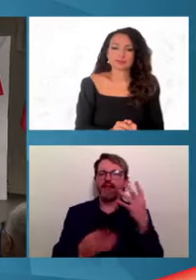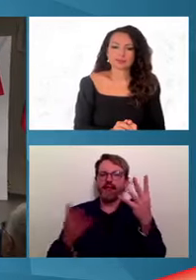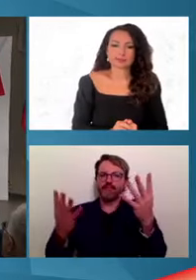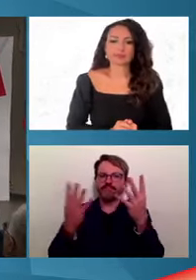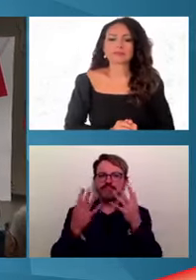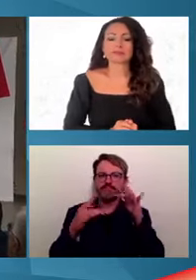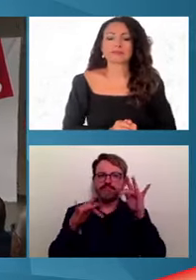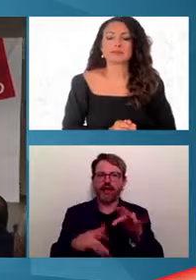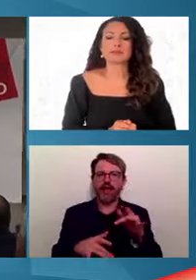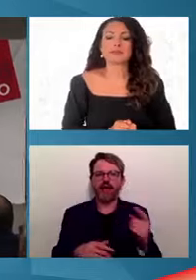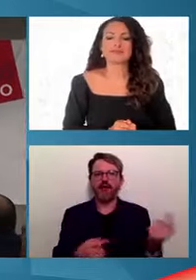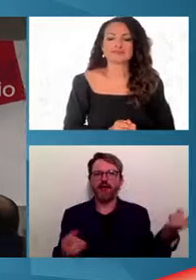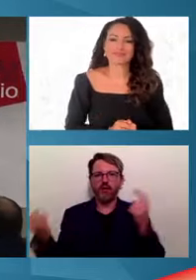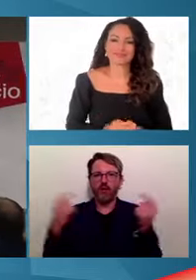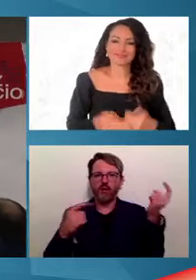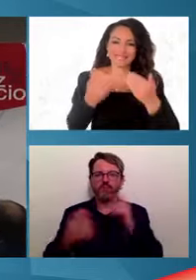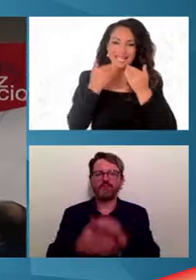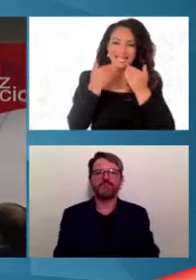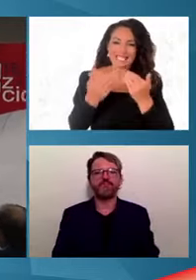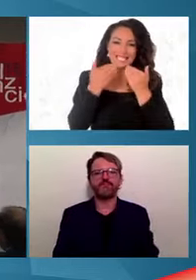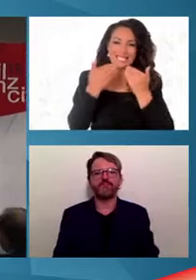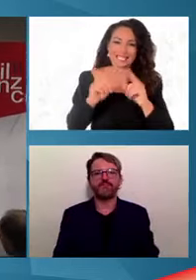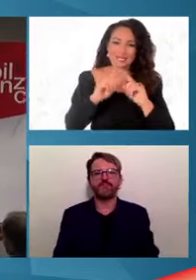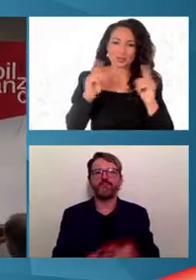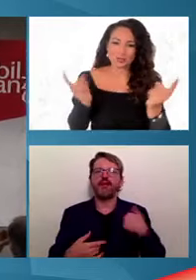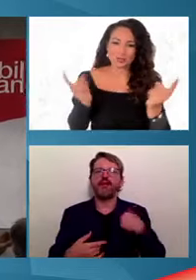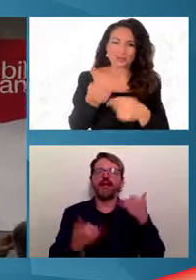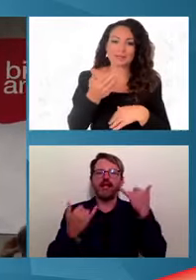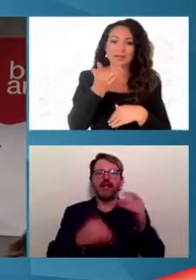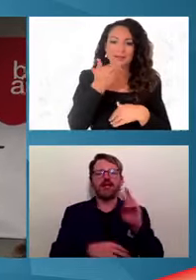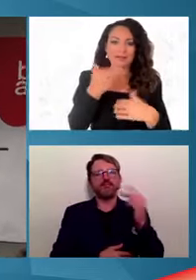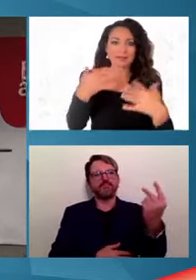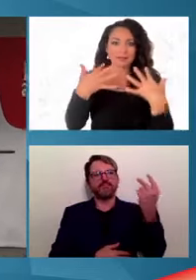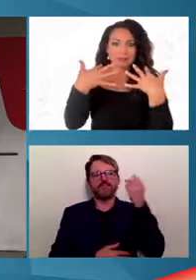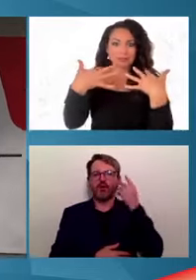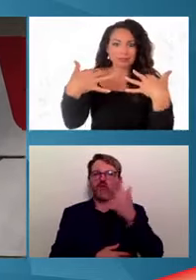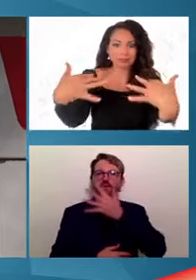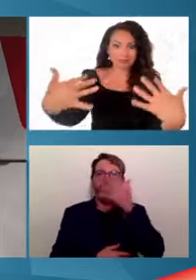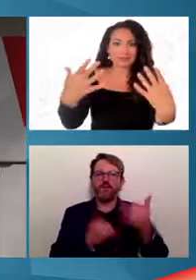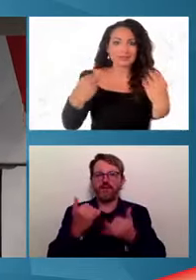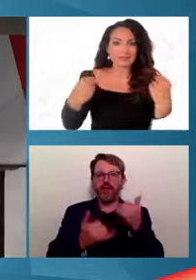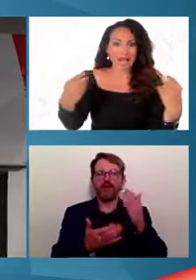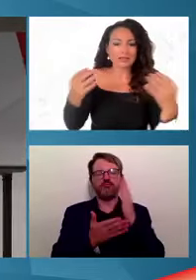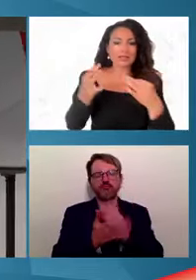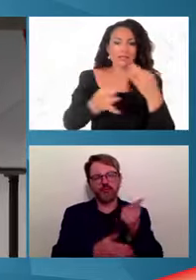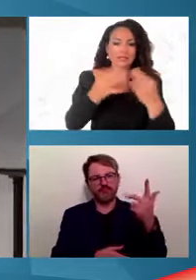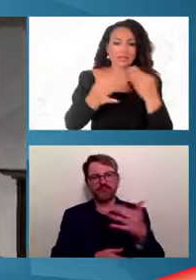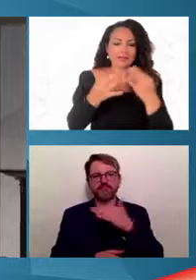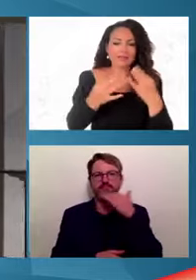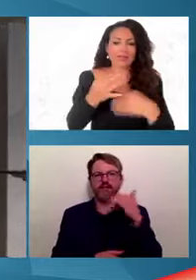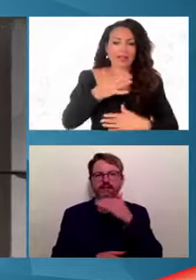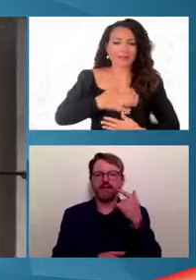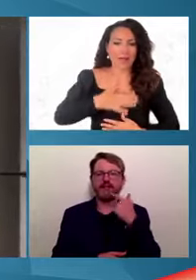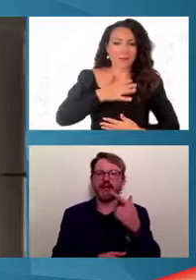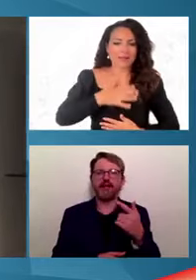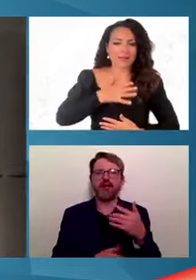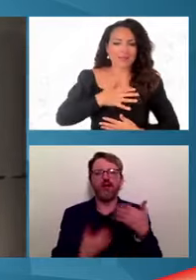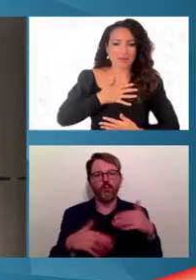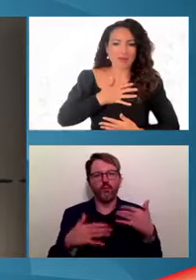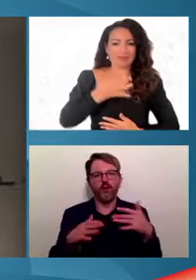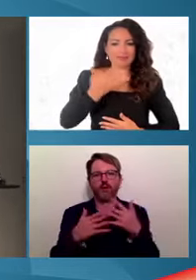hierher gekommen sind. Also wenn wir jetzt zurückschauen auf die letzten 5 Jahre, ist heute schon mehrfach genannt worden, waren es sicher sehr